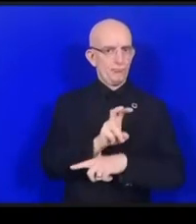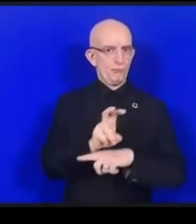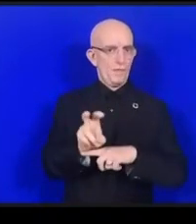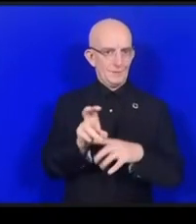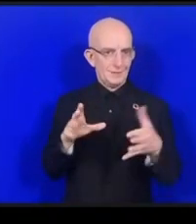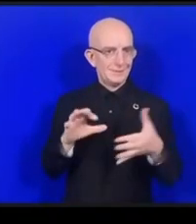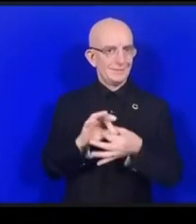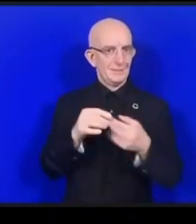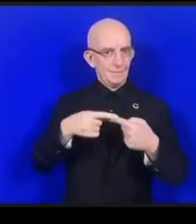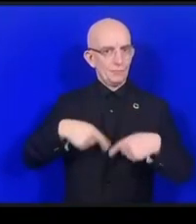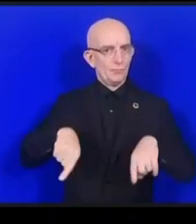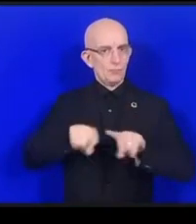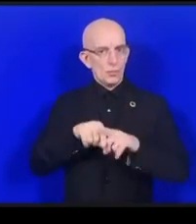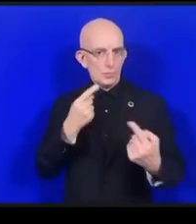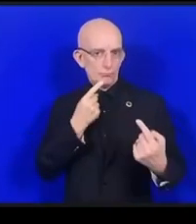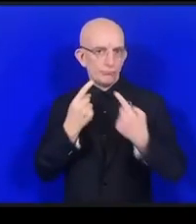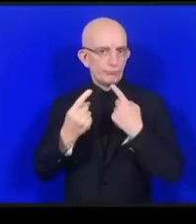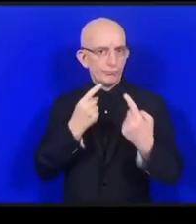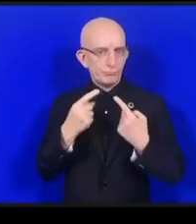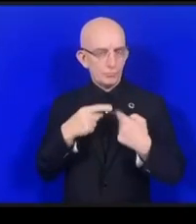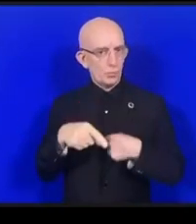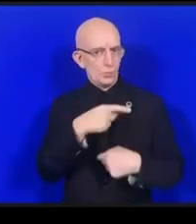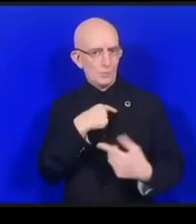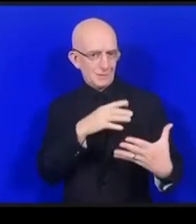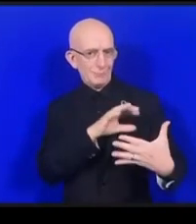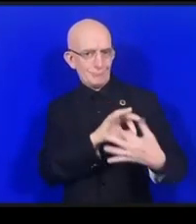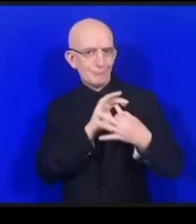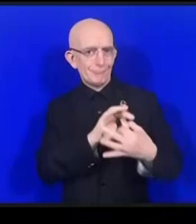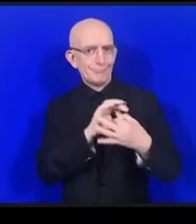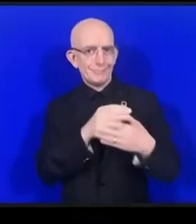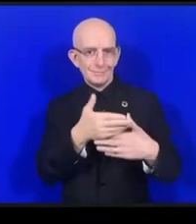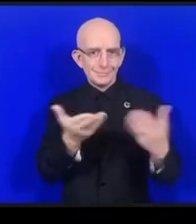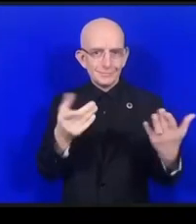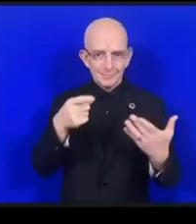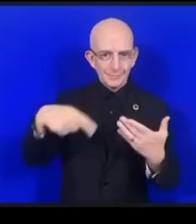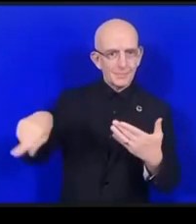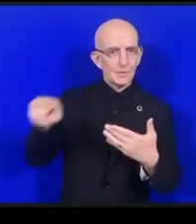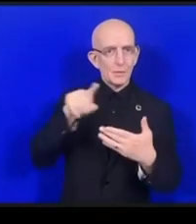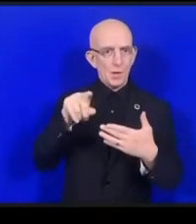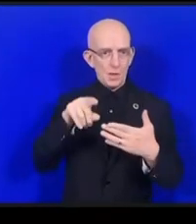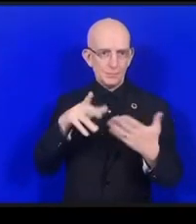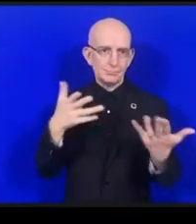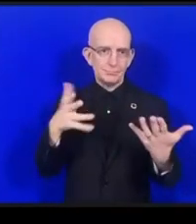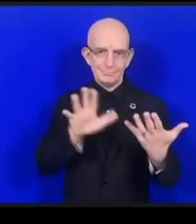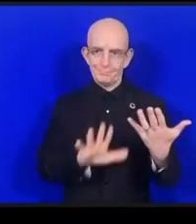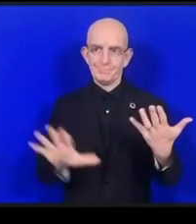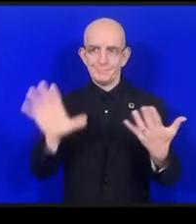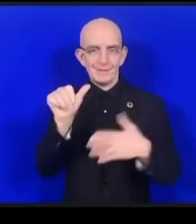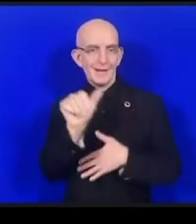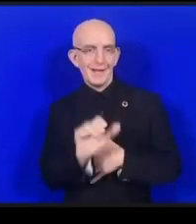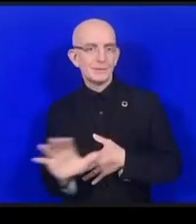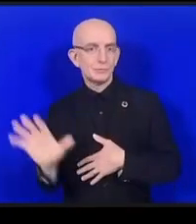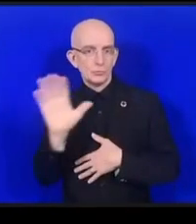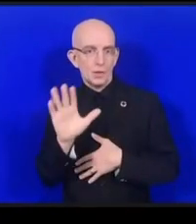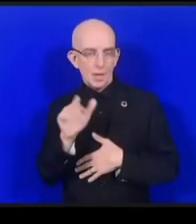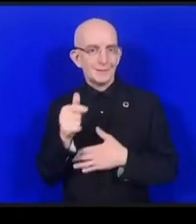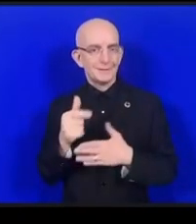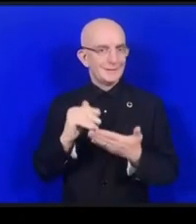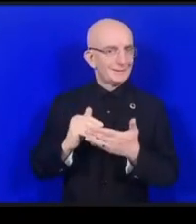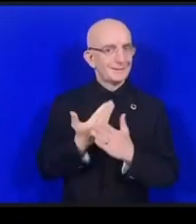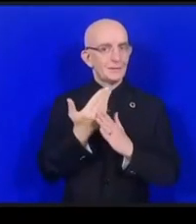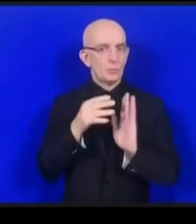работе молодёжь и по всей Азии работаем в Азиатско тихо канском